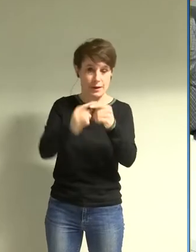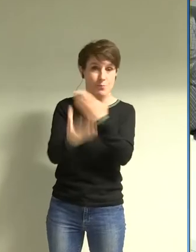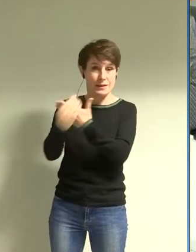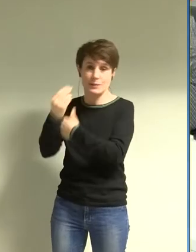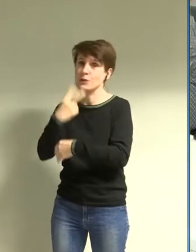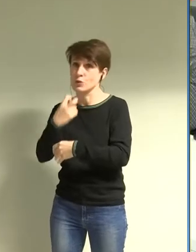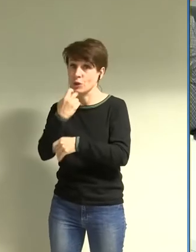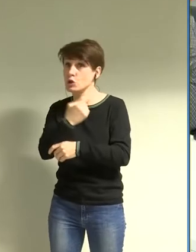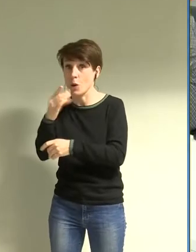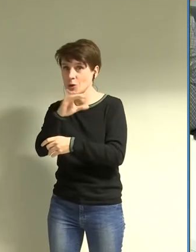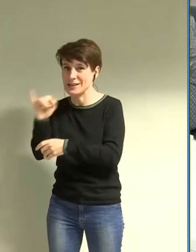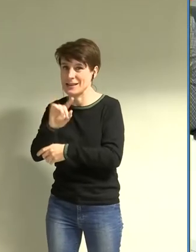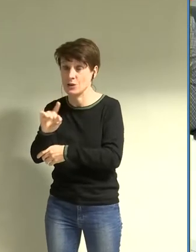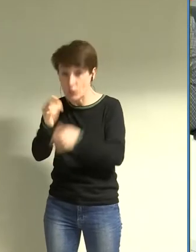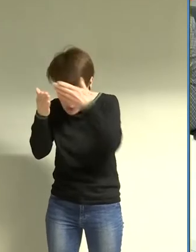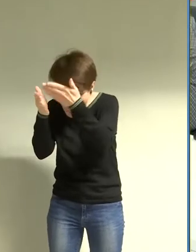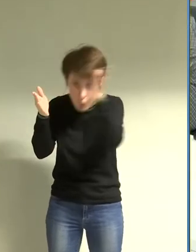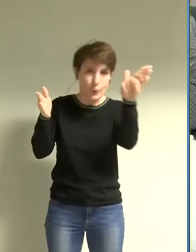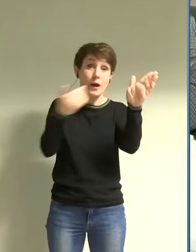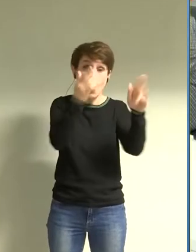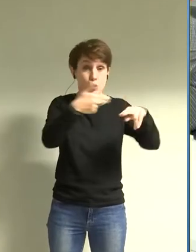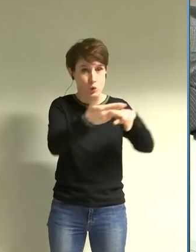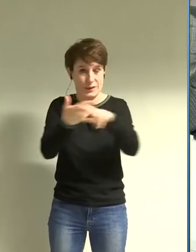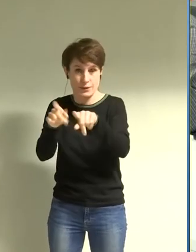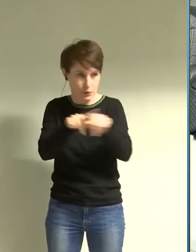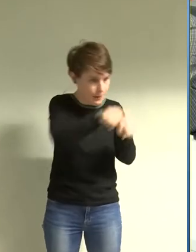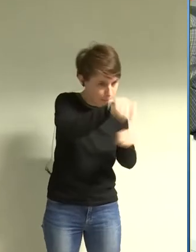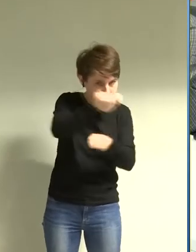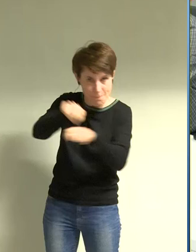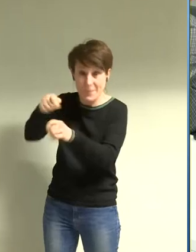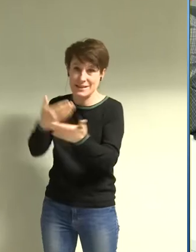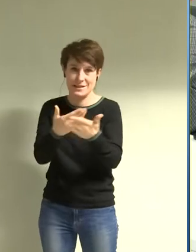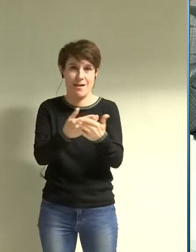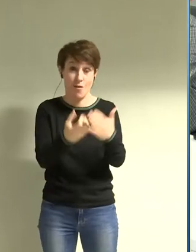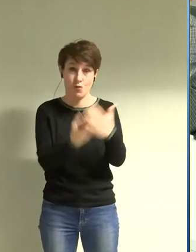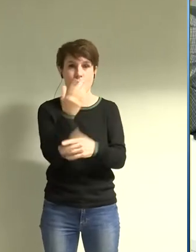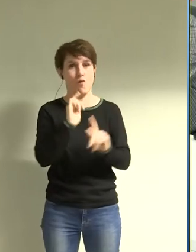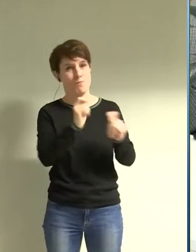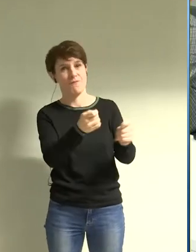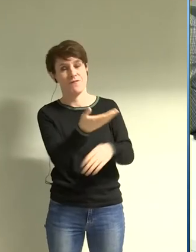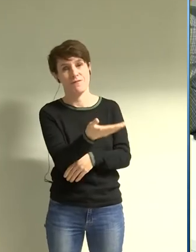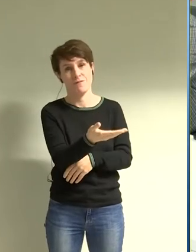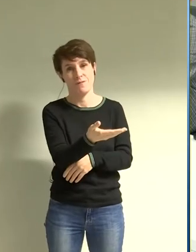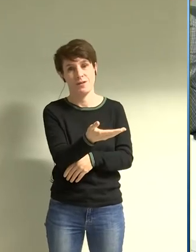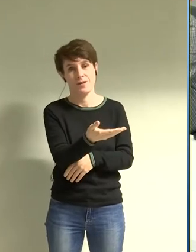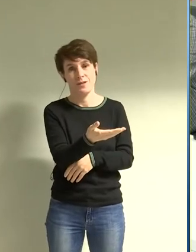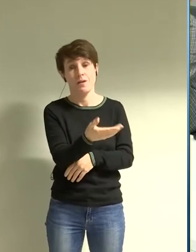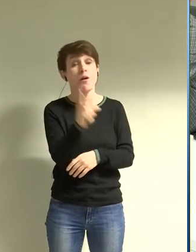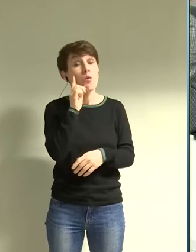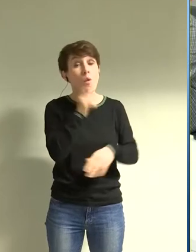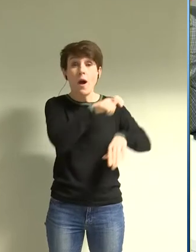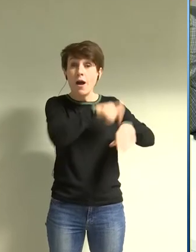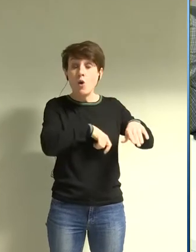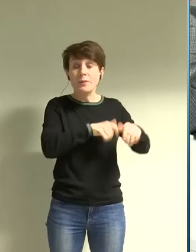cci donc c'est surtout ça le changement qu'on propose aujourd'hui sinon le comité de suivi des